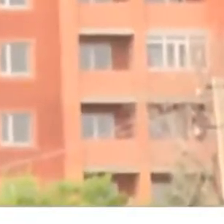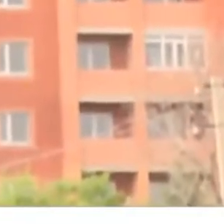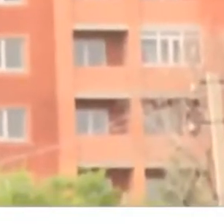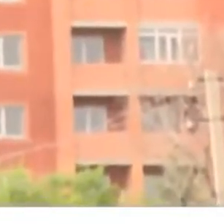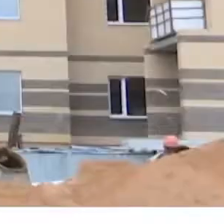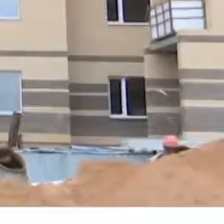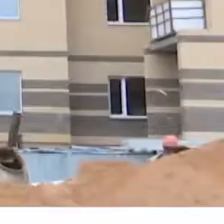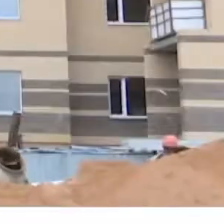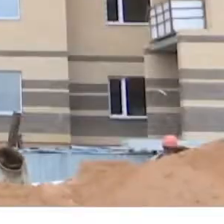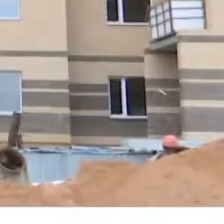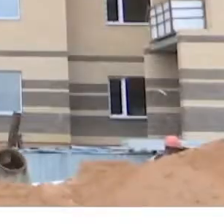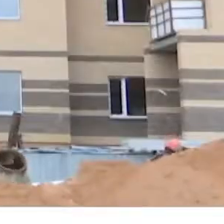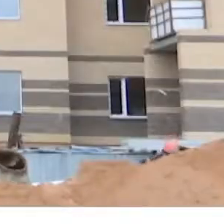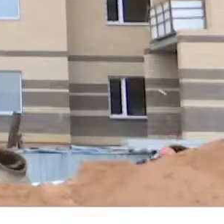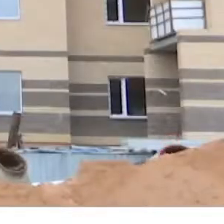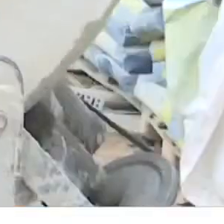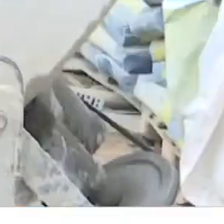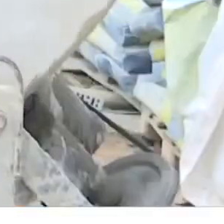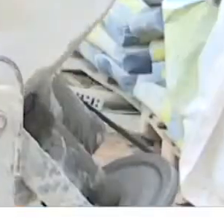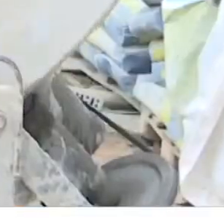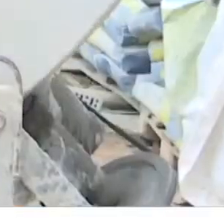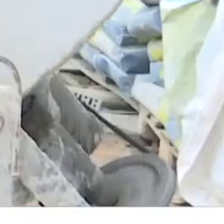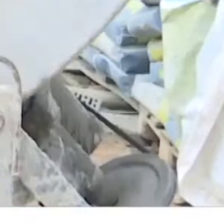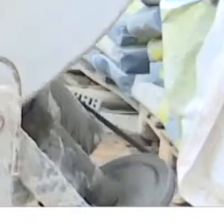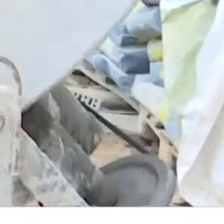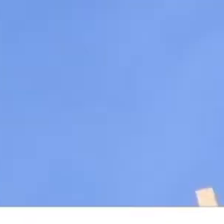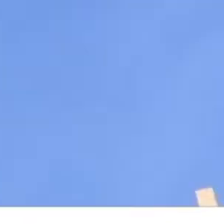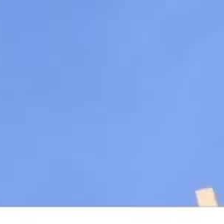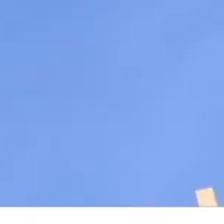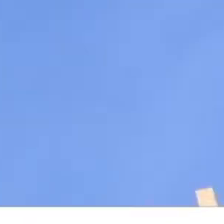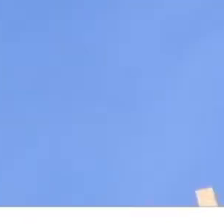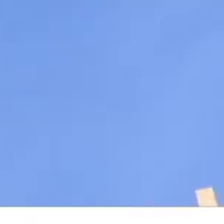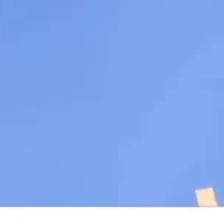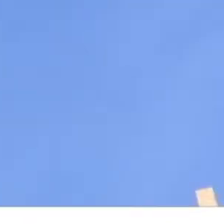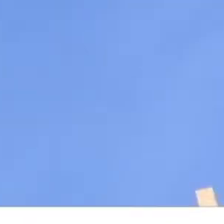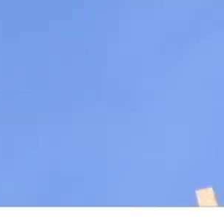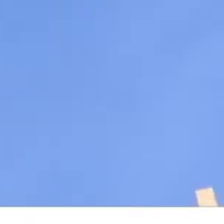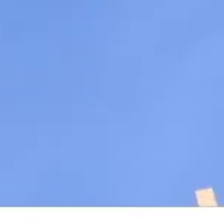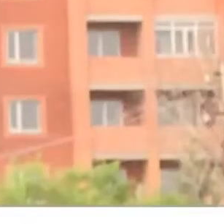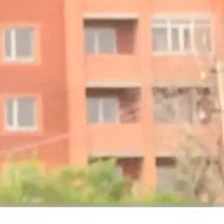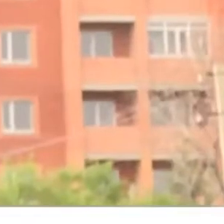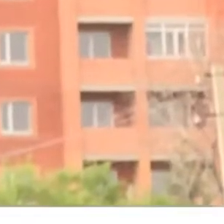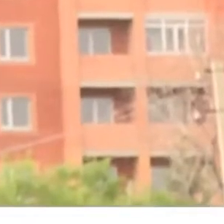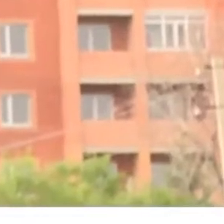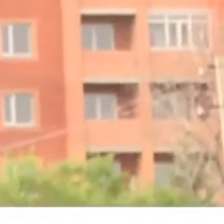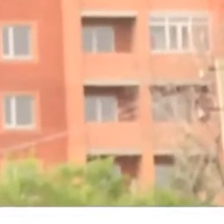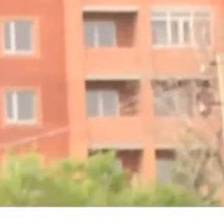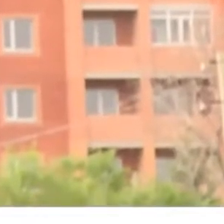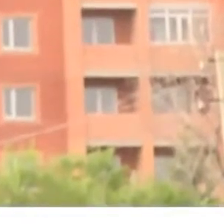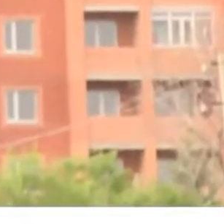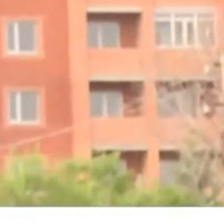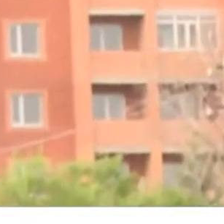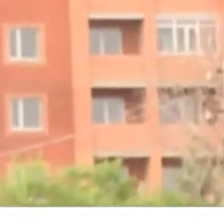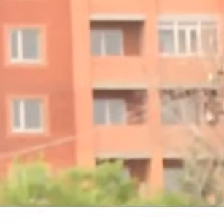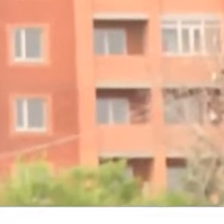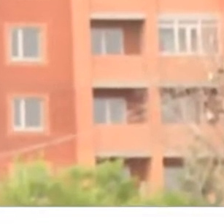орталығында бүгінге дейін 12 тұрғын үй пайдалануға берілді. Жыл соңына дейін бекітілген өңірдегі құрылыс жоспары қандай? Бұл туралы толығырақ